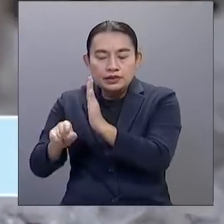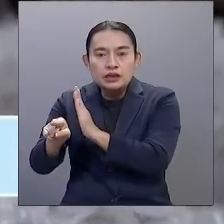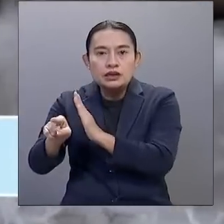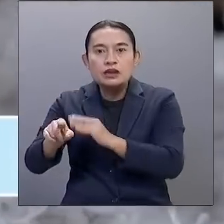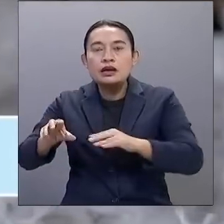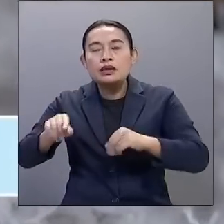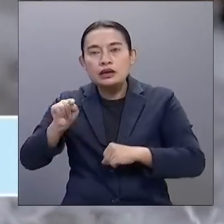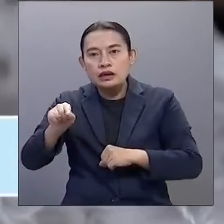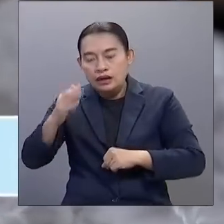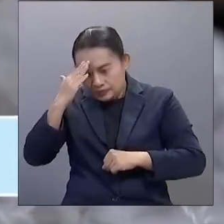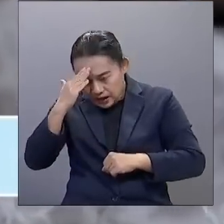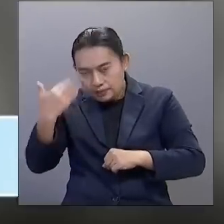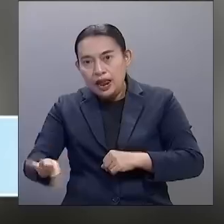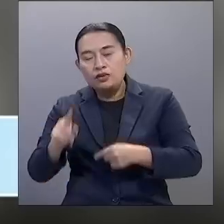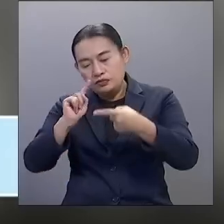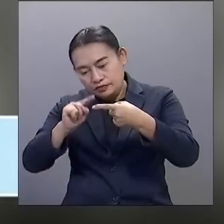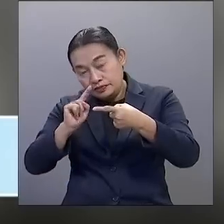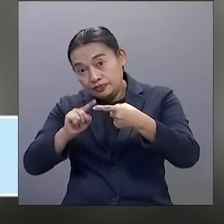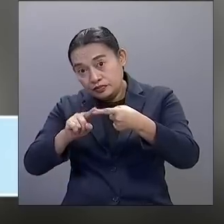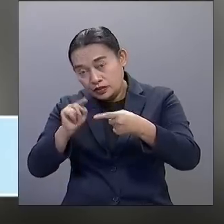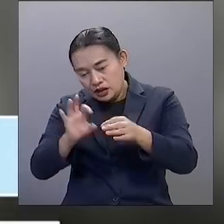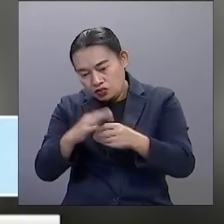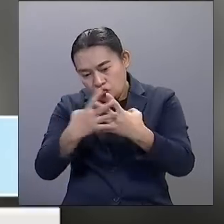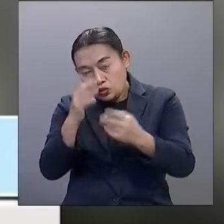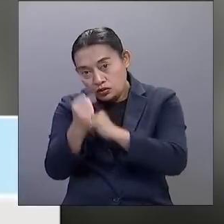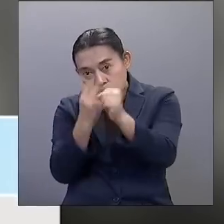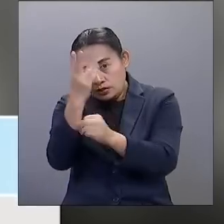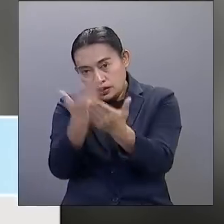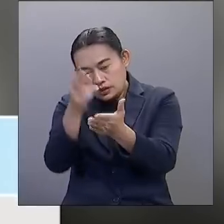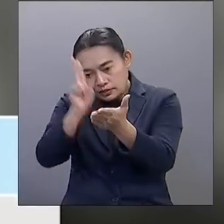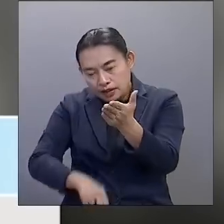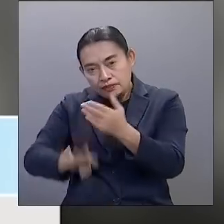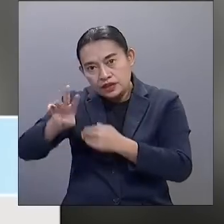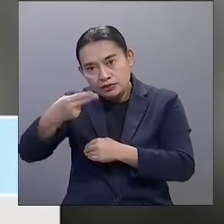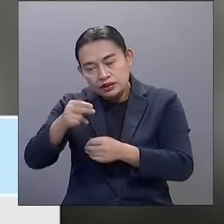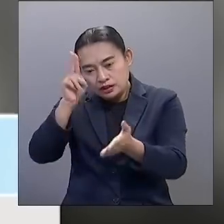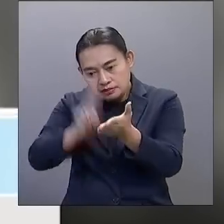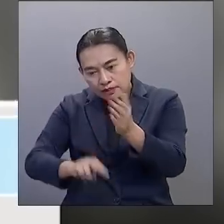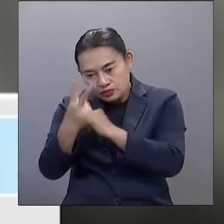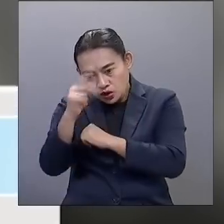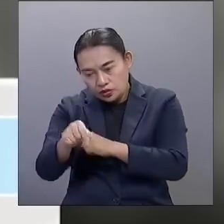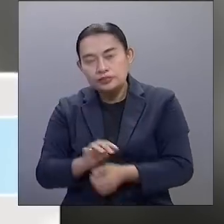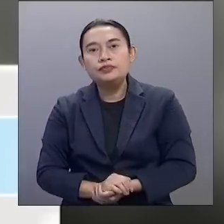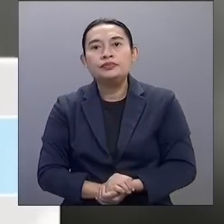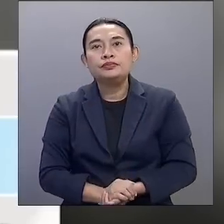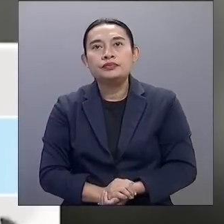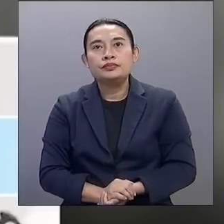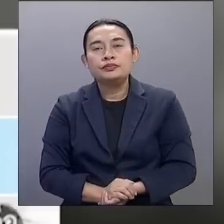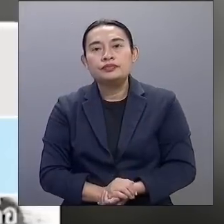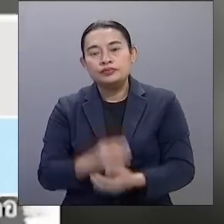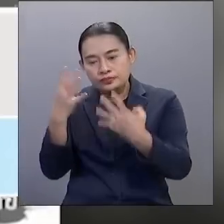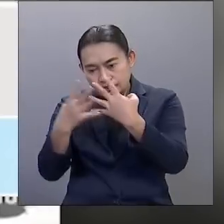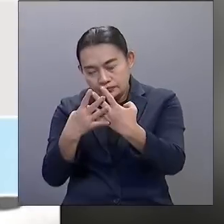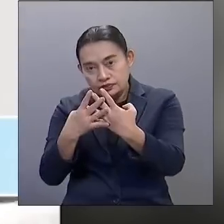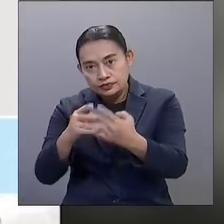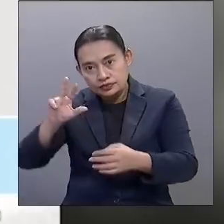ข้อหา 2ข้อหา ก็คือทารุณกรรมสัตว์โทษจำคุก2ปีปรับไม่เกิน 40,000 บาทหรือทั้งจำทั้งปรับและทำให้เสียทรัพย์นะคะก็คือจำคุกไม่เกิน3ปีป